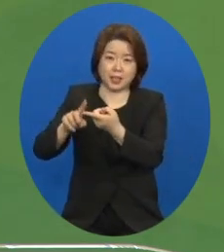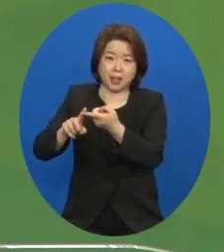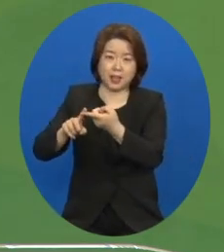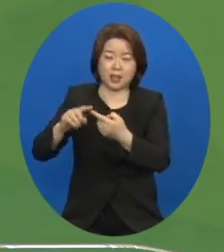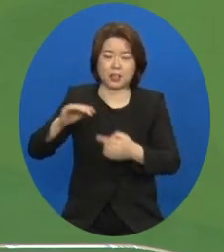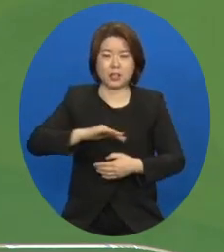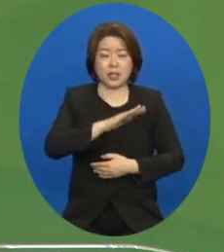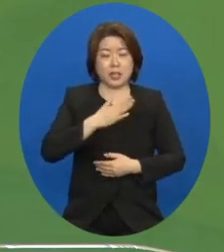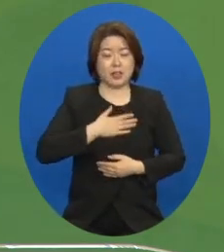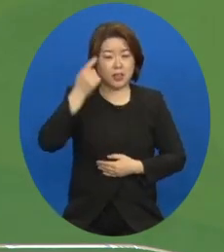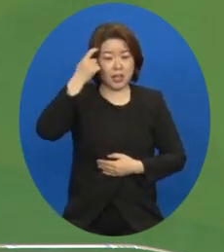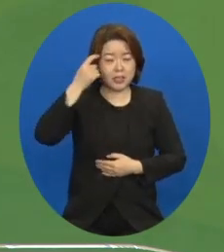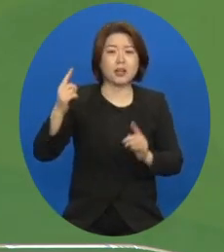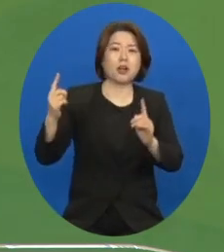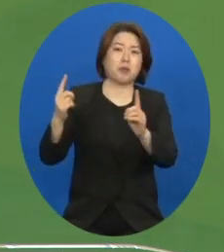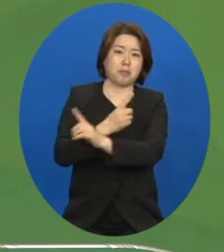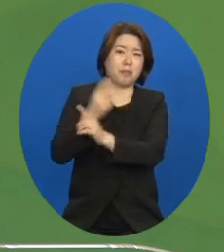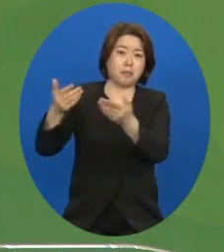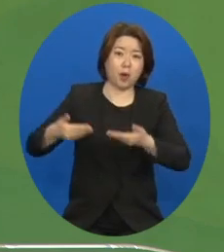우리의 생각을 바꾸더라는 거예요.